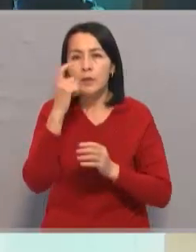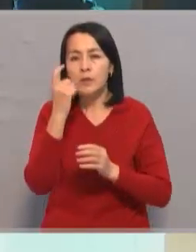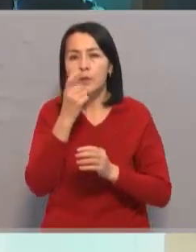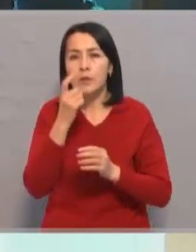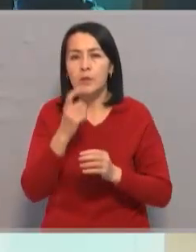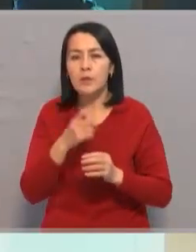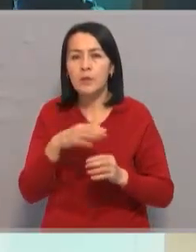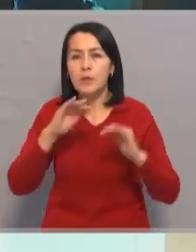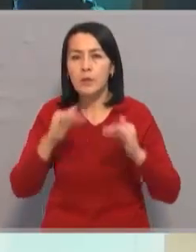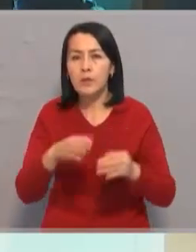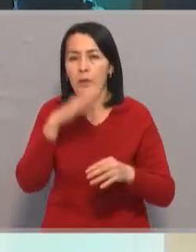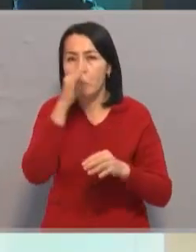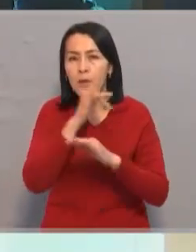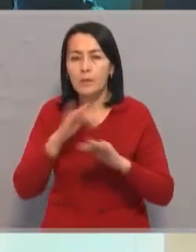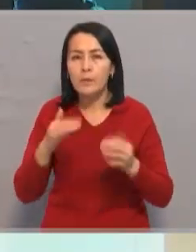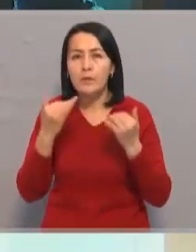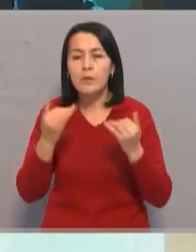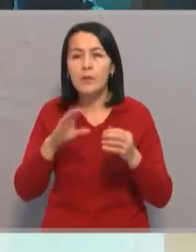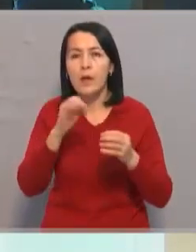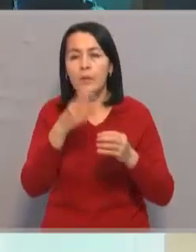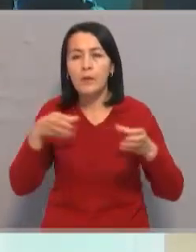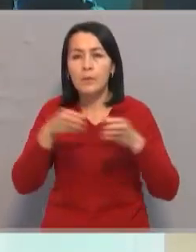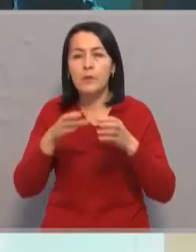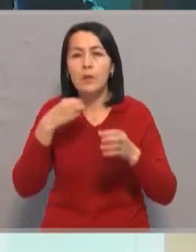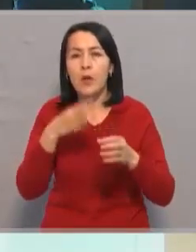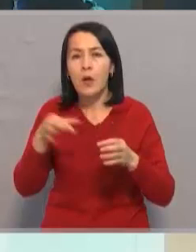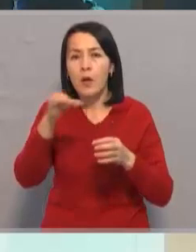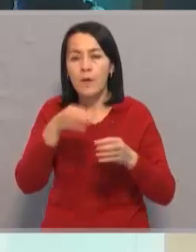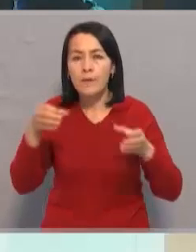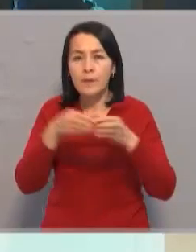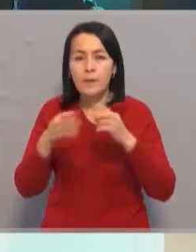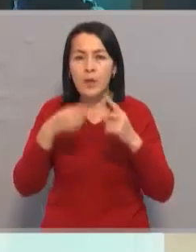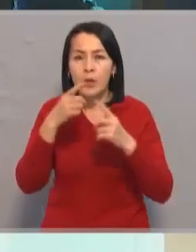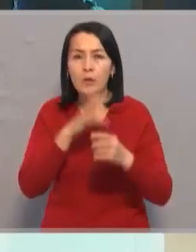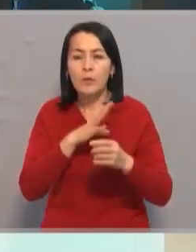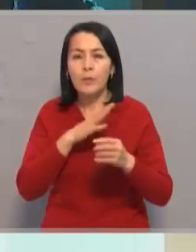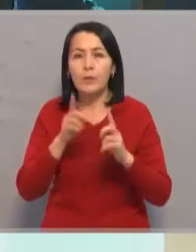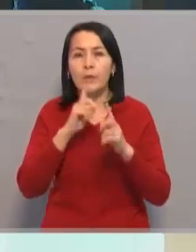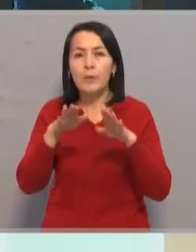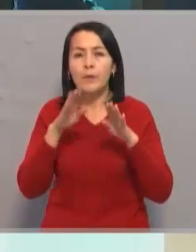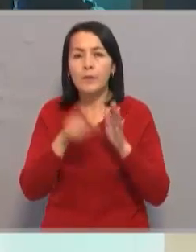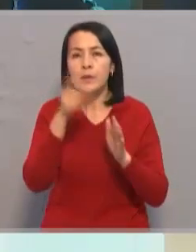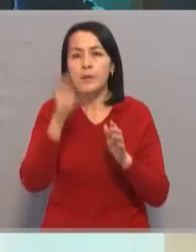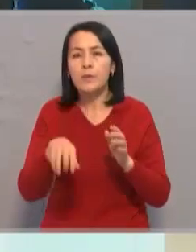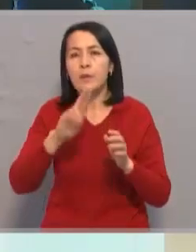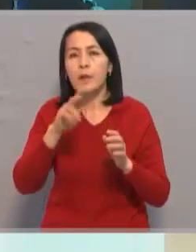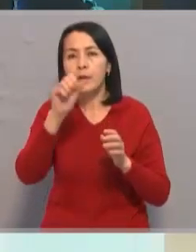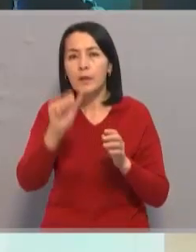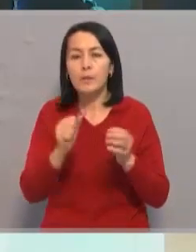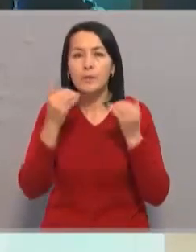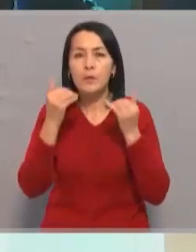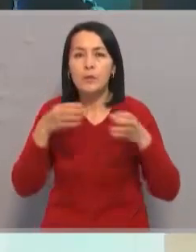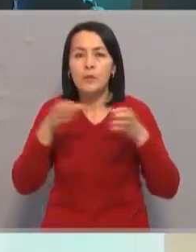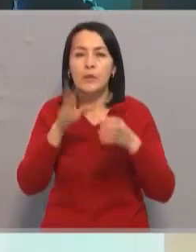жиюына мүмкіндік берер емес. Бүгін осы мәселе Аманат партиясының Түркістан облыстық филиалында талқыланды. Парламент мәжілісінің депутаты Қайнар Абасов